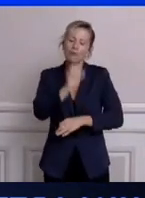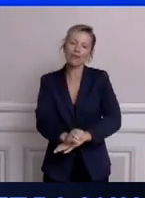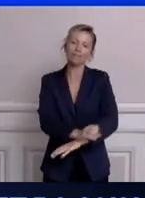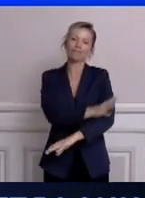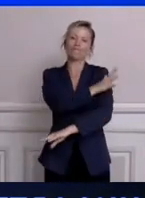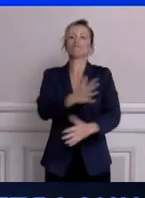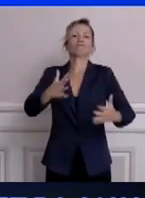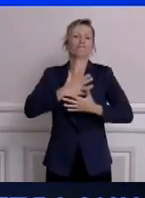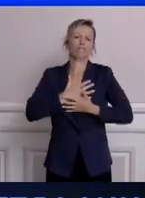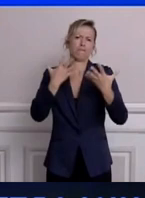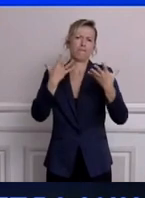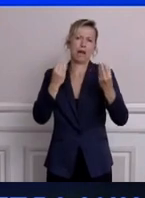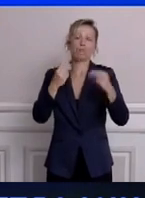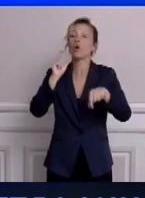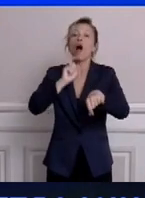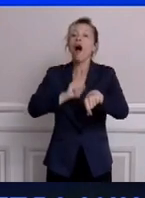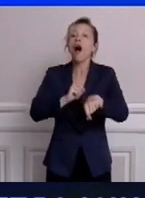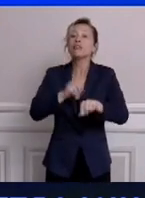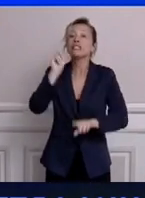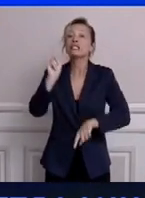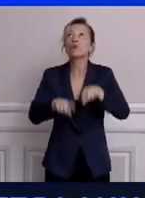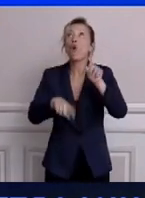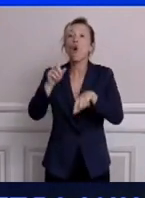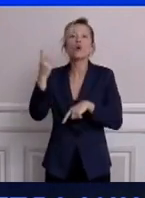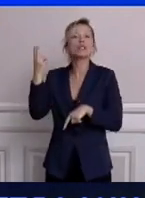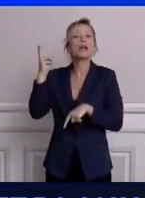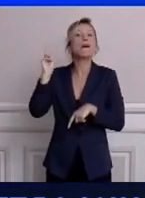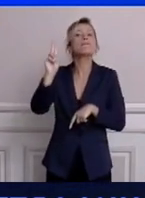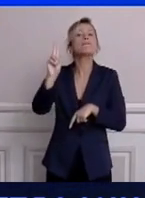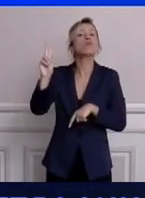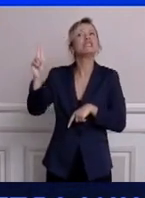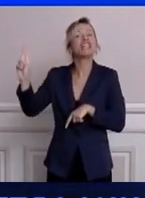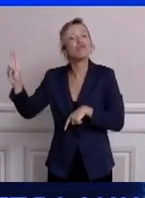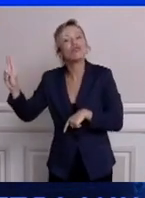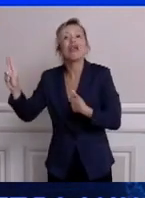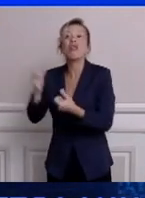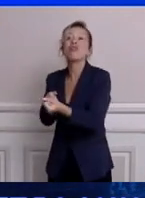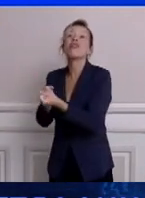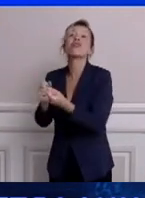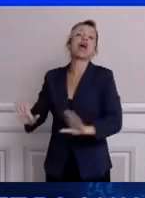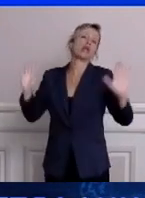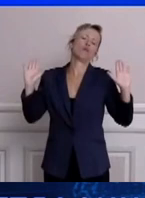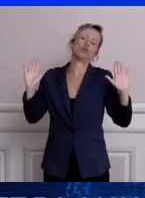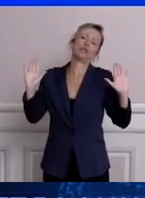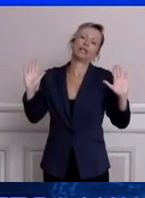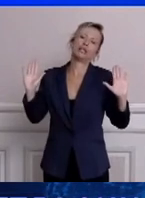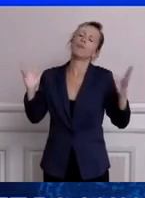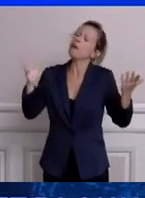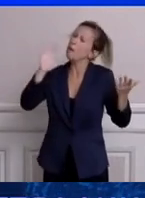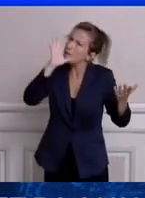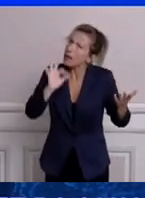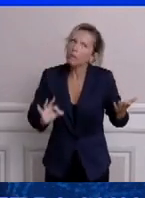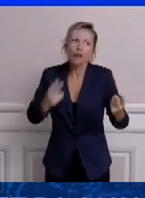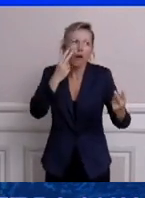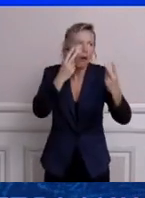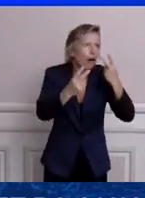εν ενεργεία περιφερειάρχες, τους οποίους το κόμμα επέλεξε τελικά να μην στηρίξει και να εξάρω την αξιοπρέπεια με την